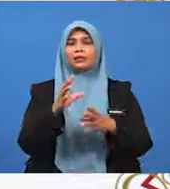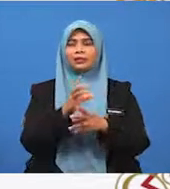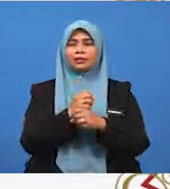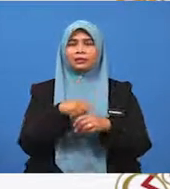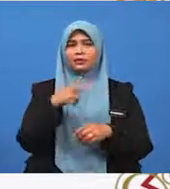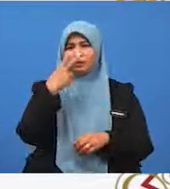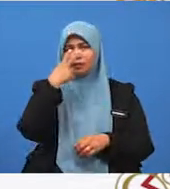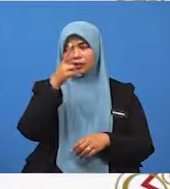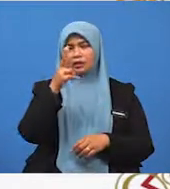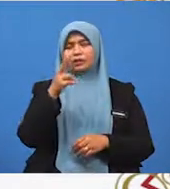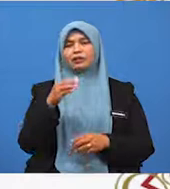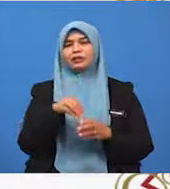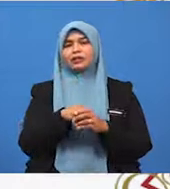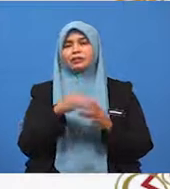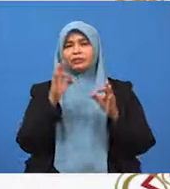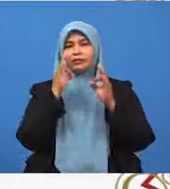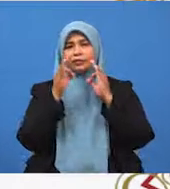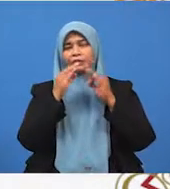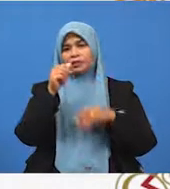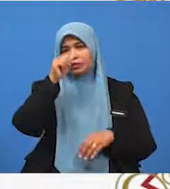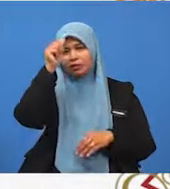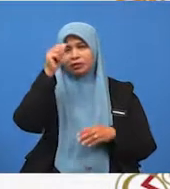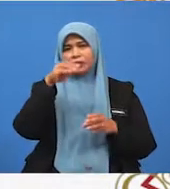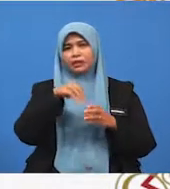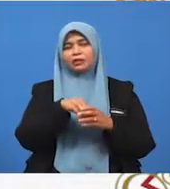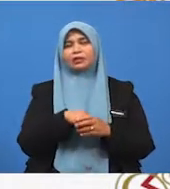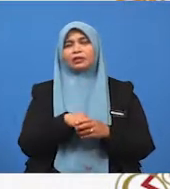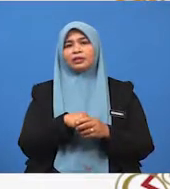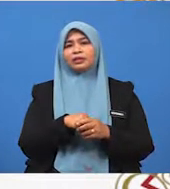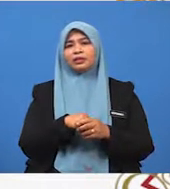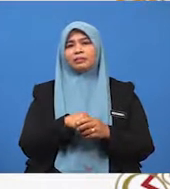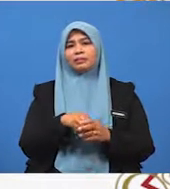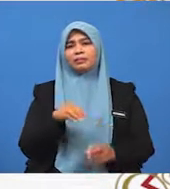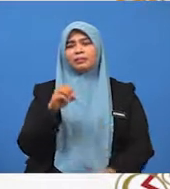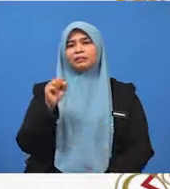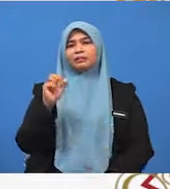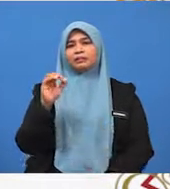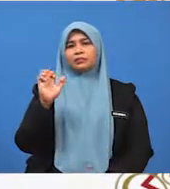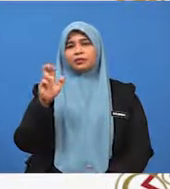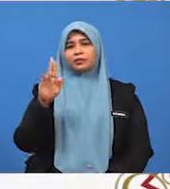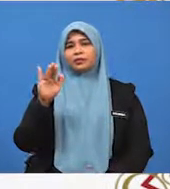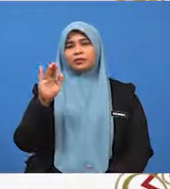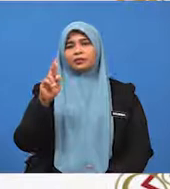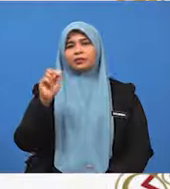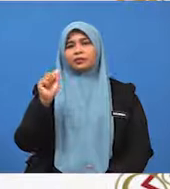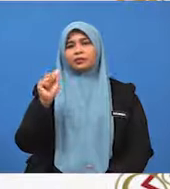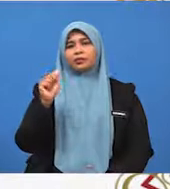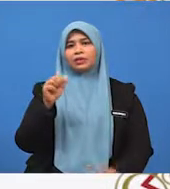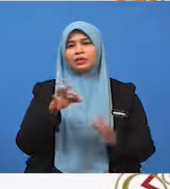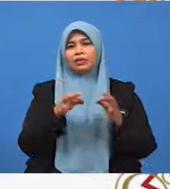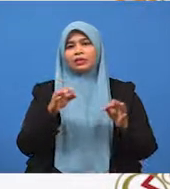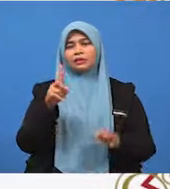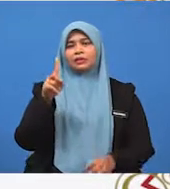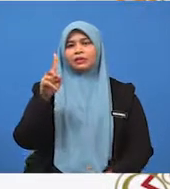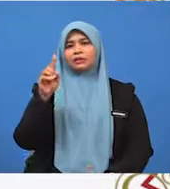hingga 195. A'udzubillahi minasyaitonirrajim. Nazala bihi ruhul amin